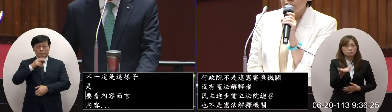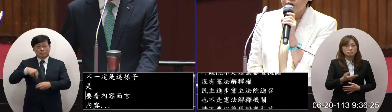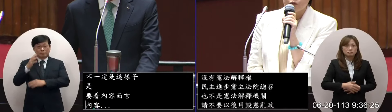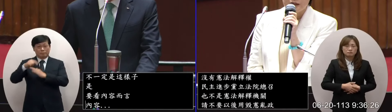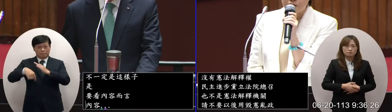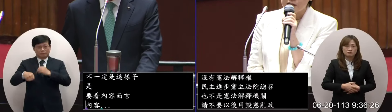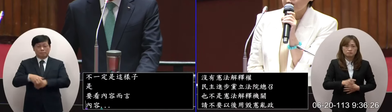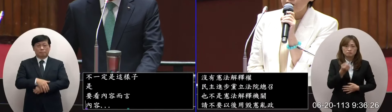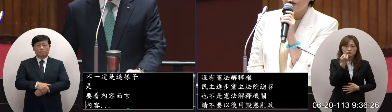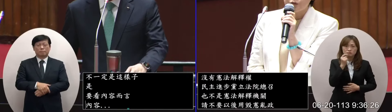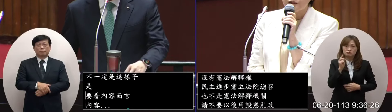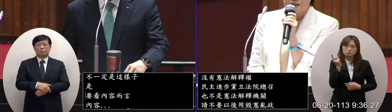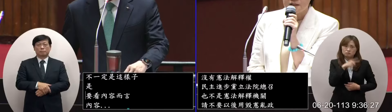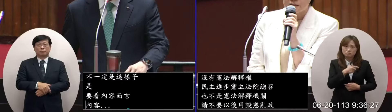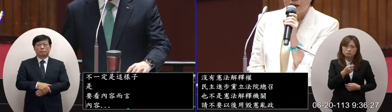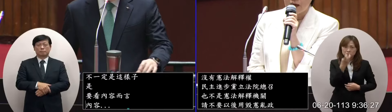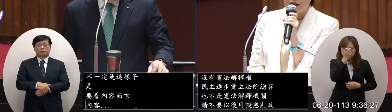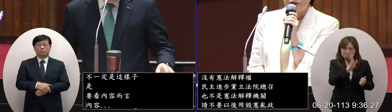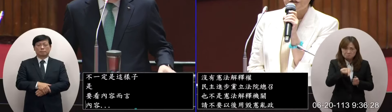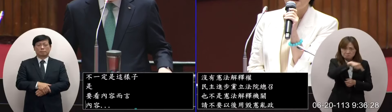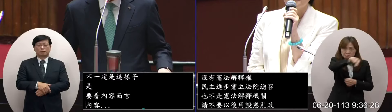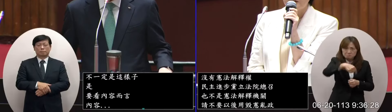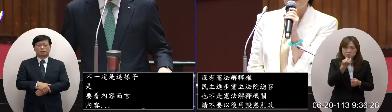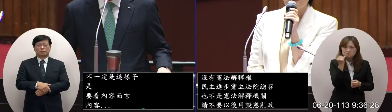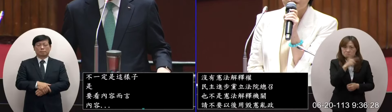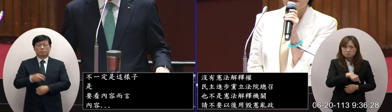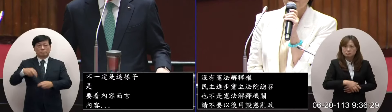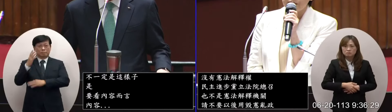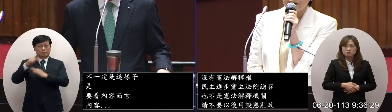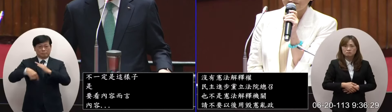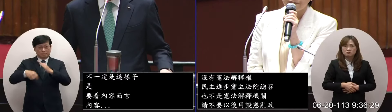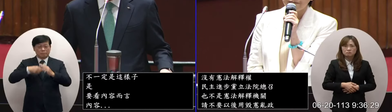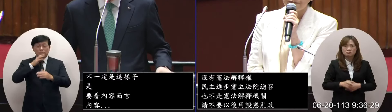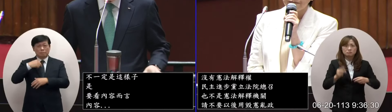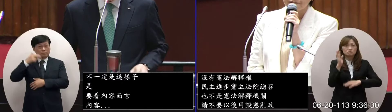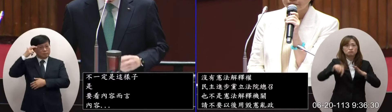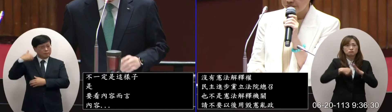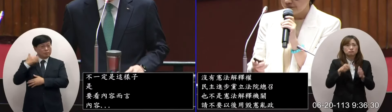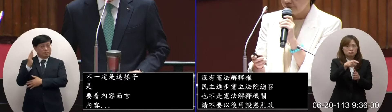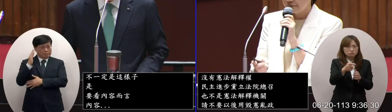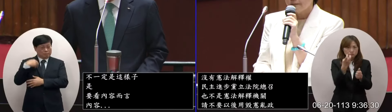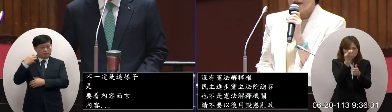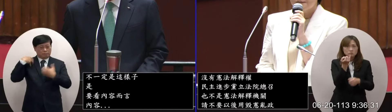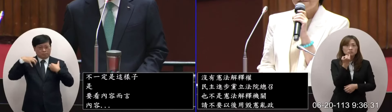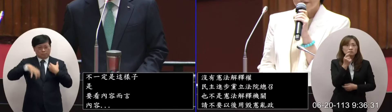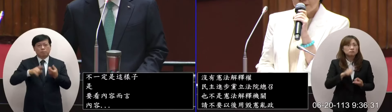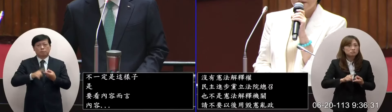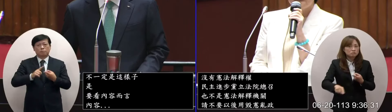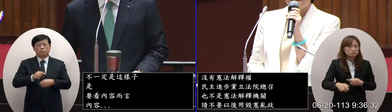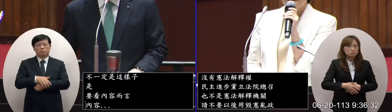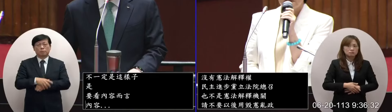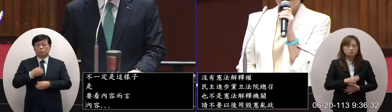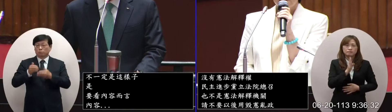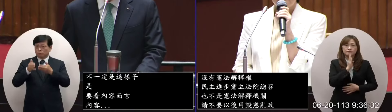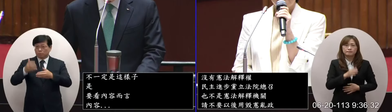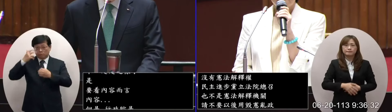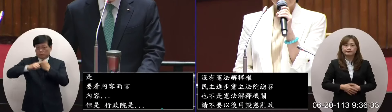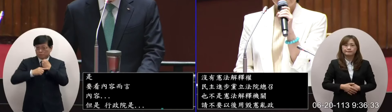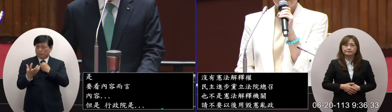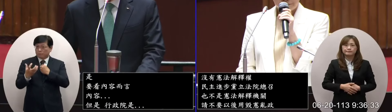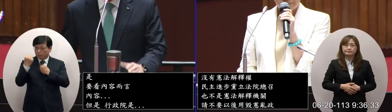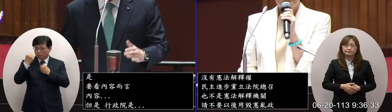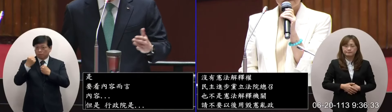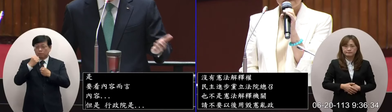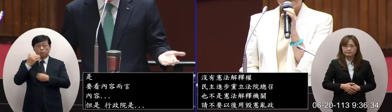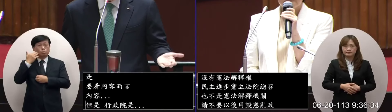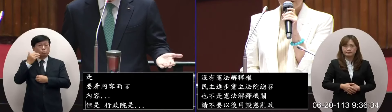行政院是 你可以约束他，你可以约束这些人吗？至少你可以约束行政院嘛。 行政院是宪政机关，我们对于在宪法的权